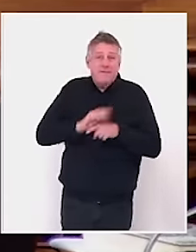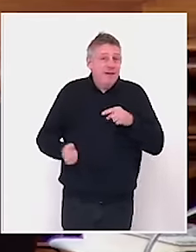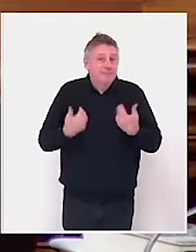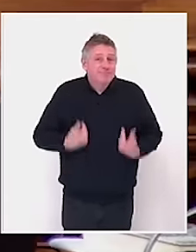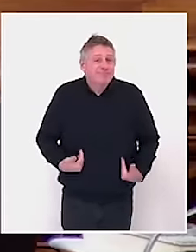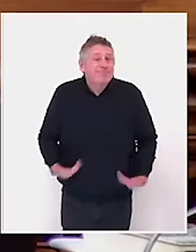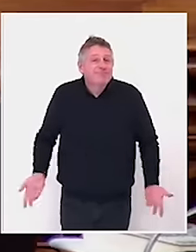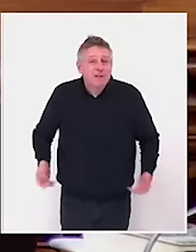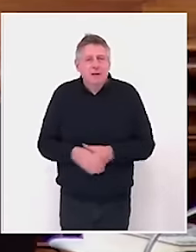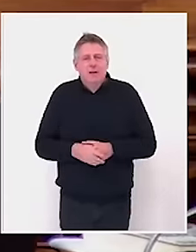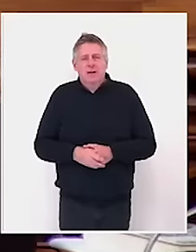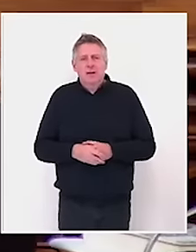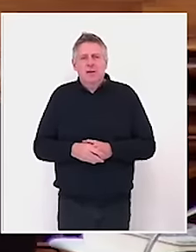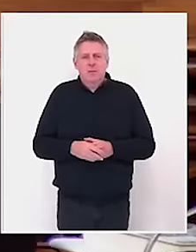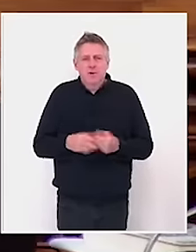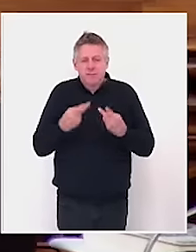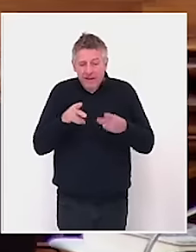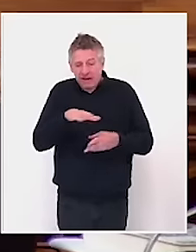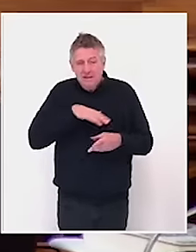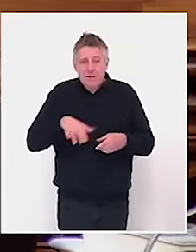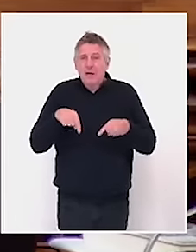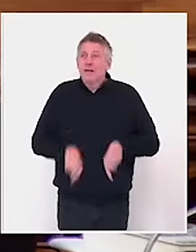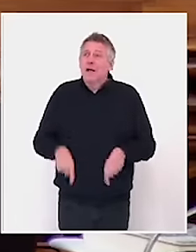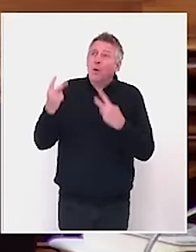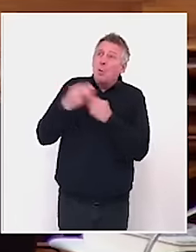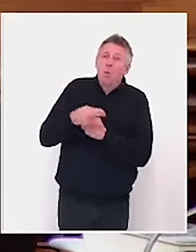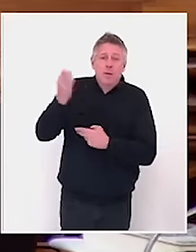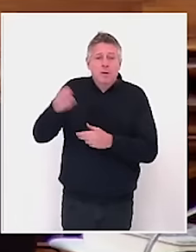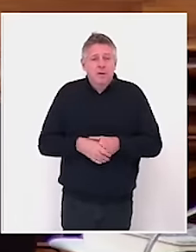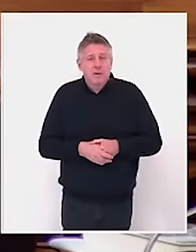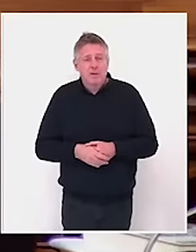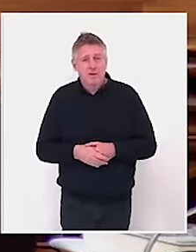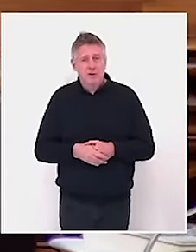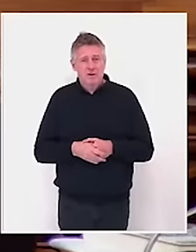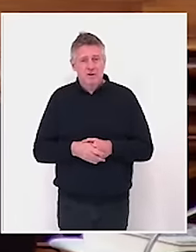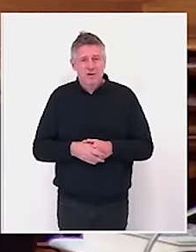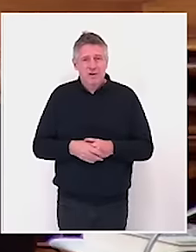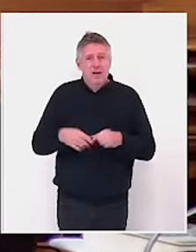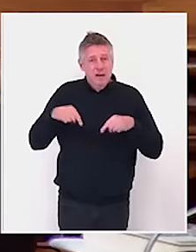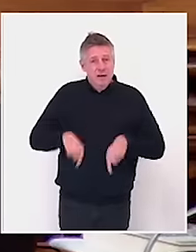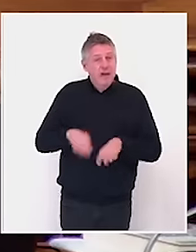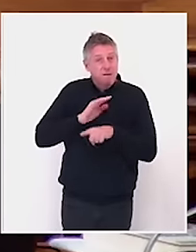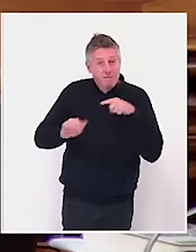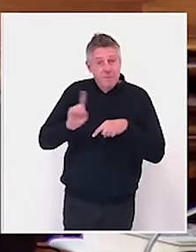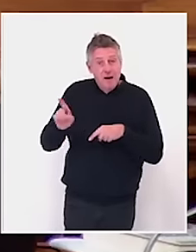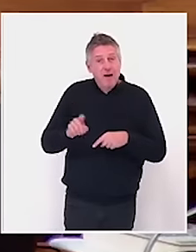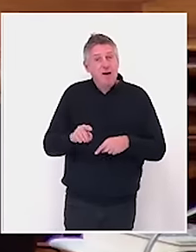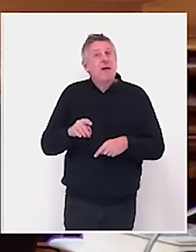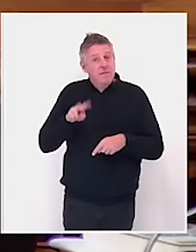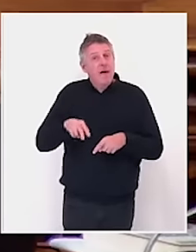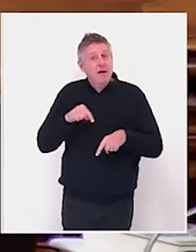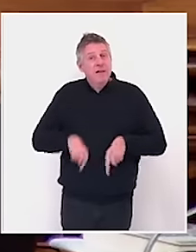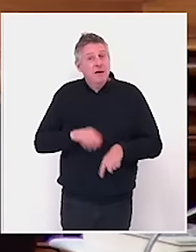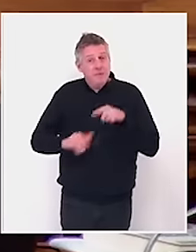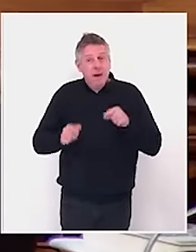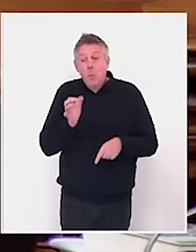dans les collectivités locales, ben, on peut pas parce que c'est l'État qui l'empêche. Et c'est vrai que c'est pas parce que l'État fait pas, et par contre c'est une réalité, l'État fait pas ou